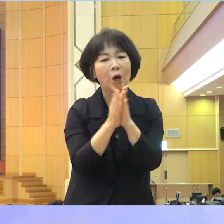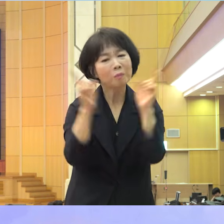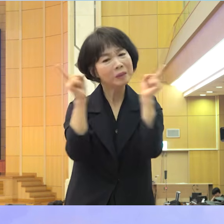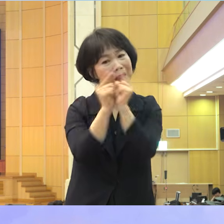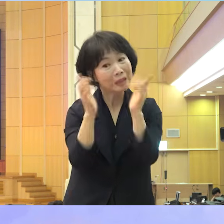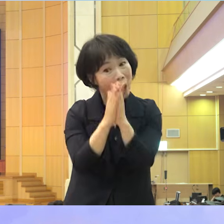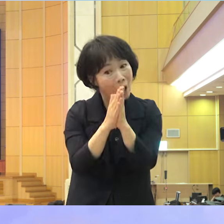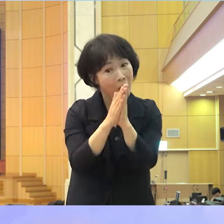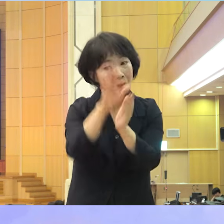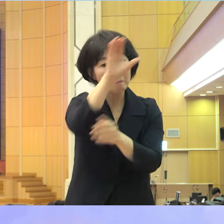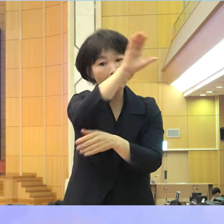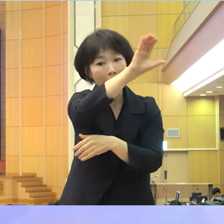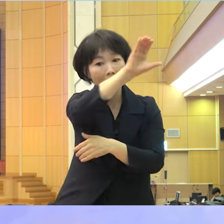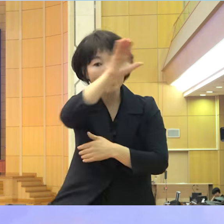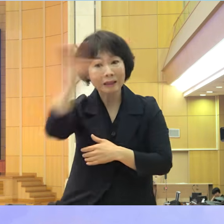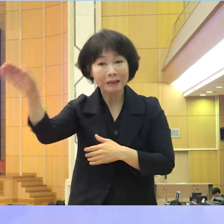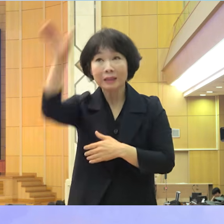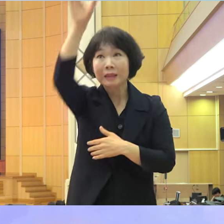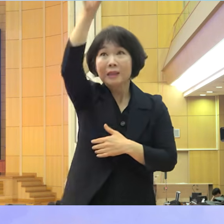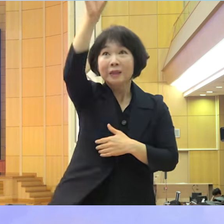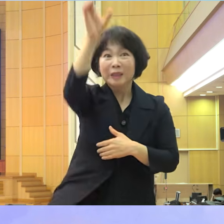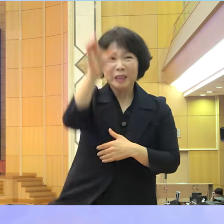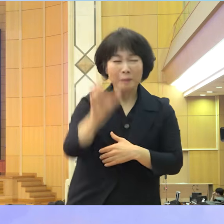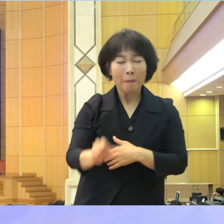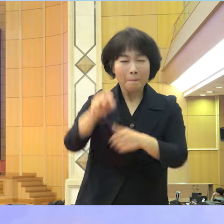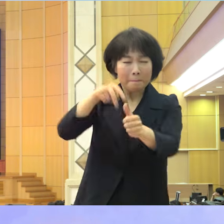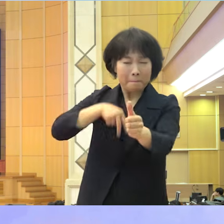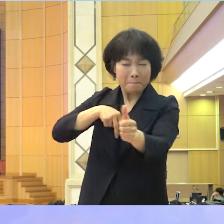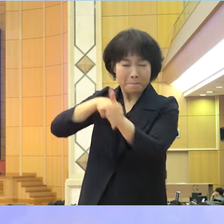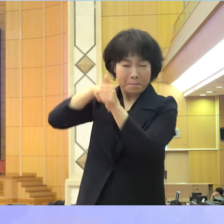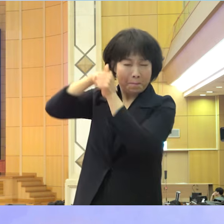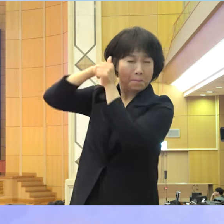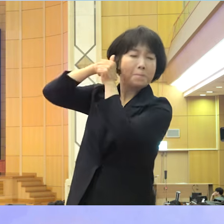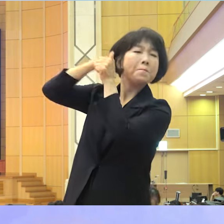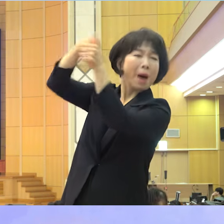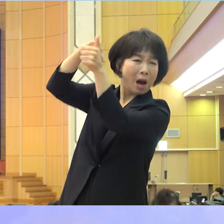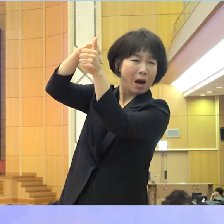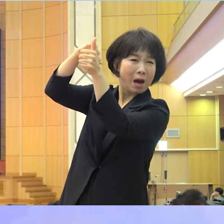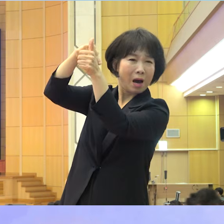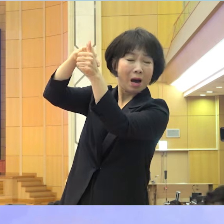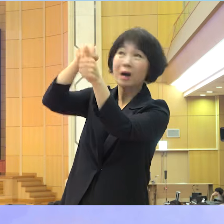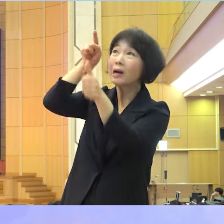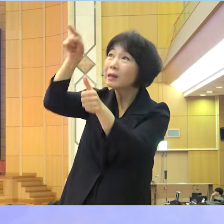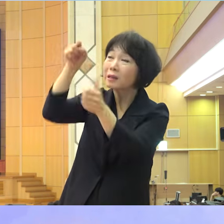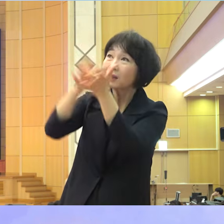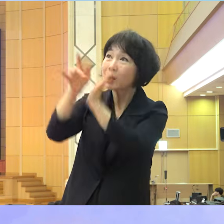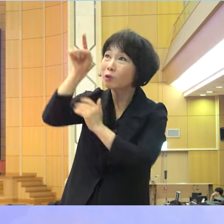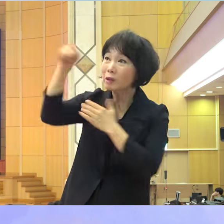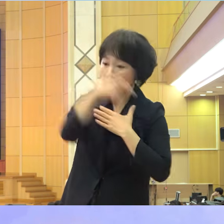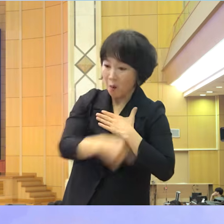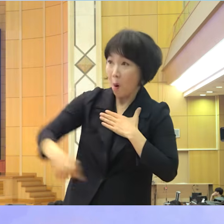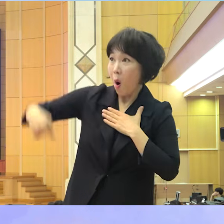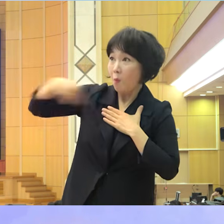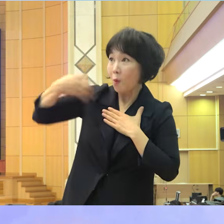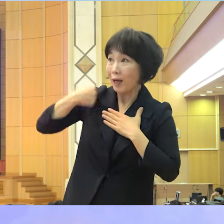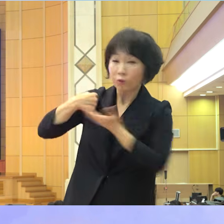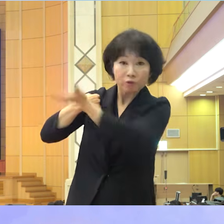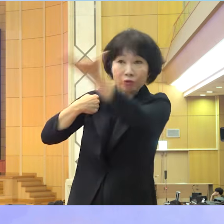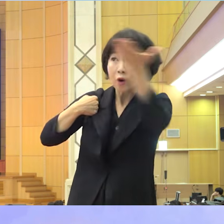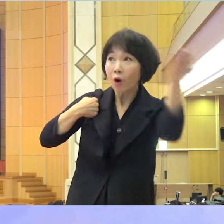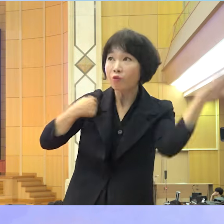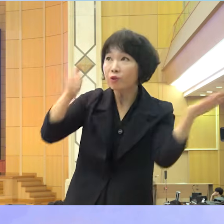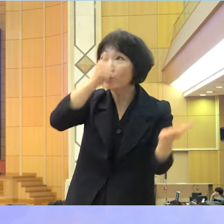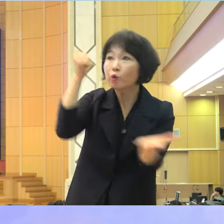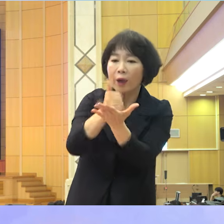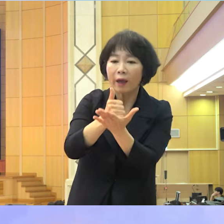나무에 달려, 예수님이 친히 나무에 달려, 이 말은 십자가에 달려 그 몸으로 우리 죄를